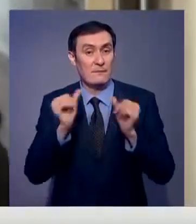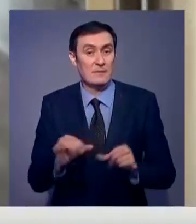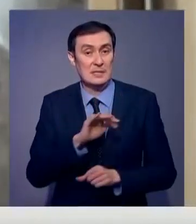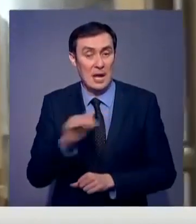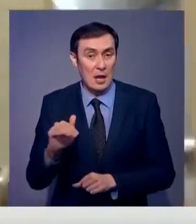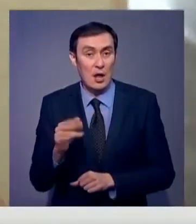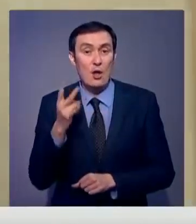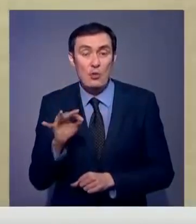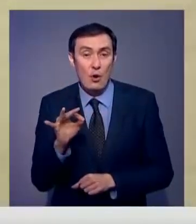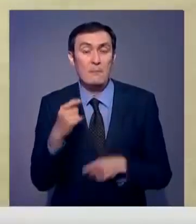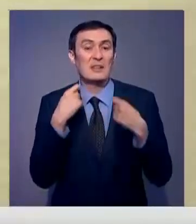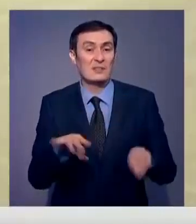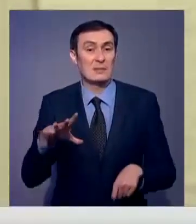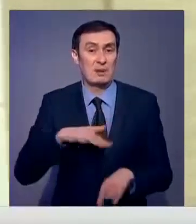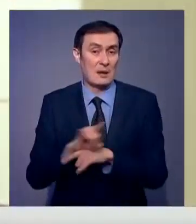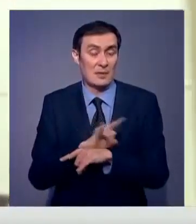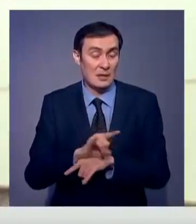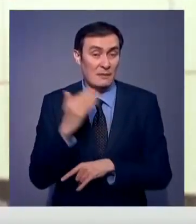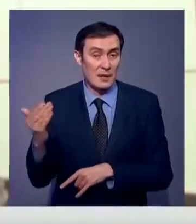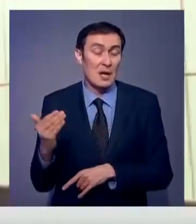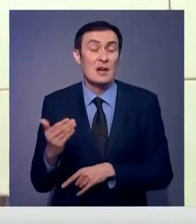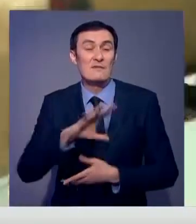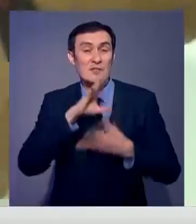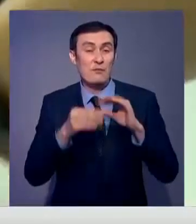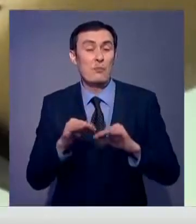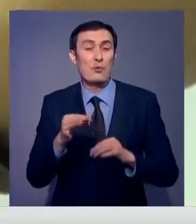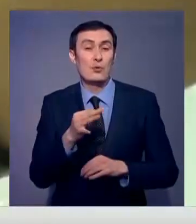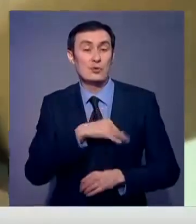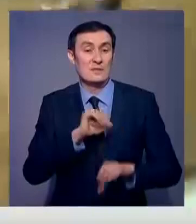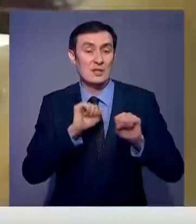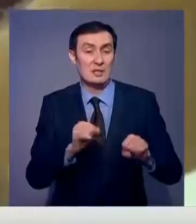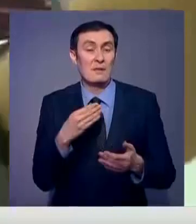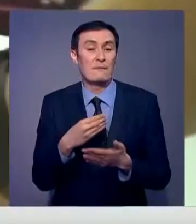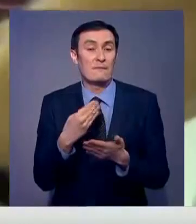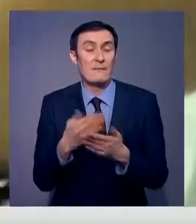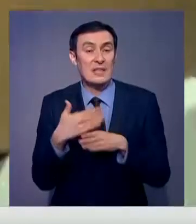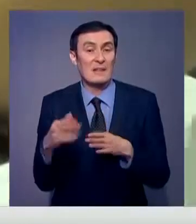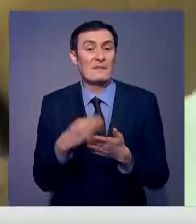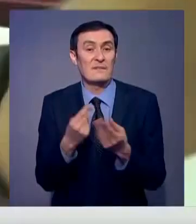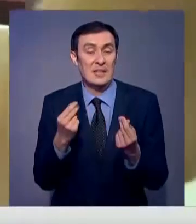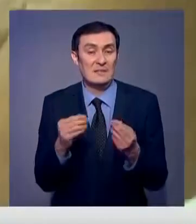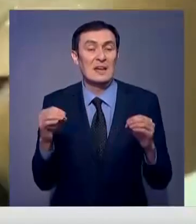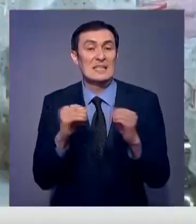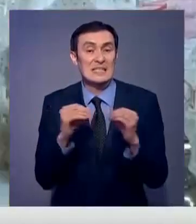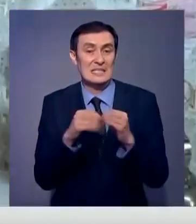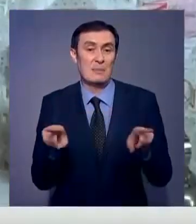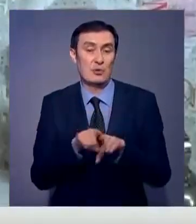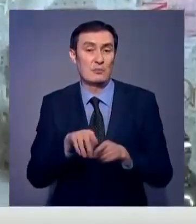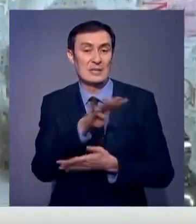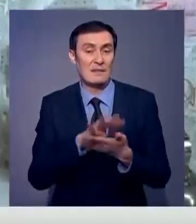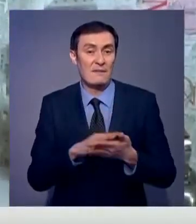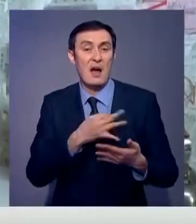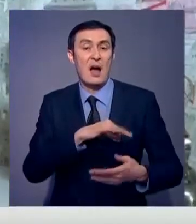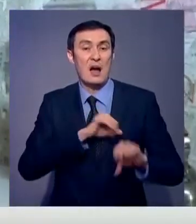у нелегальных продавцов. Всего, по данным стороны защиты, отдел финансов уже подал больше 10 подобных исков.